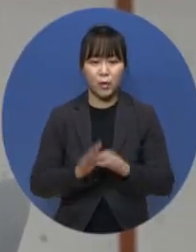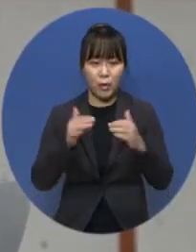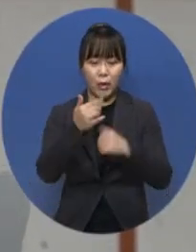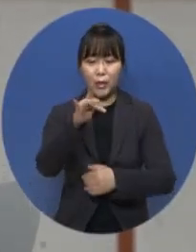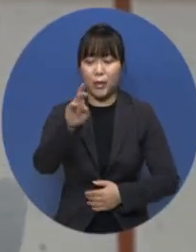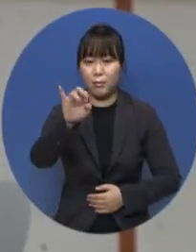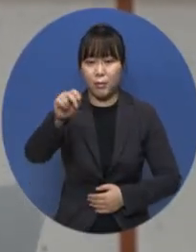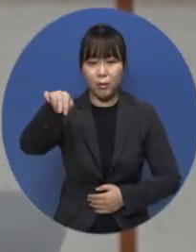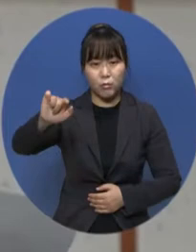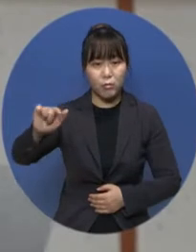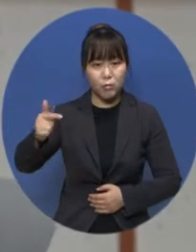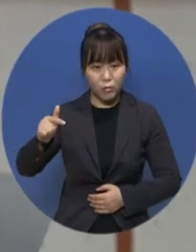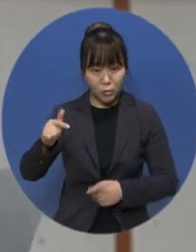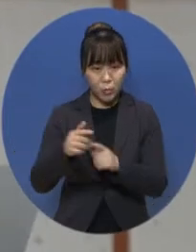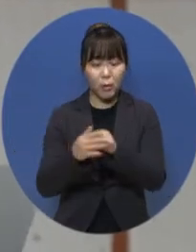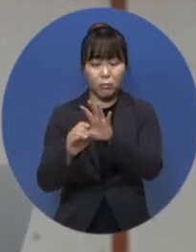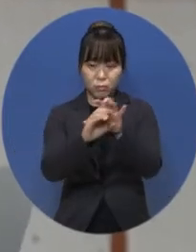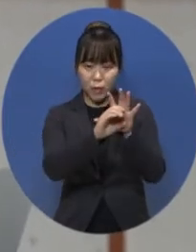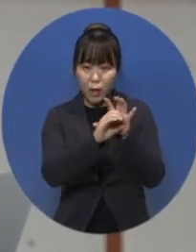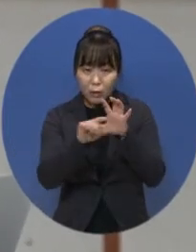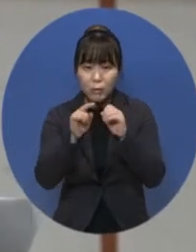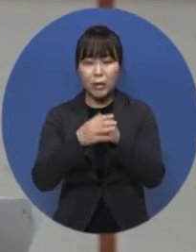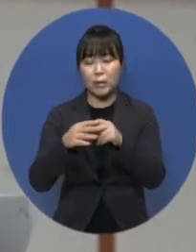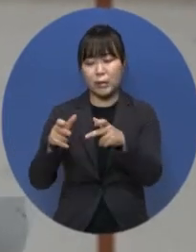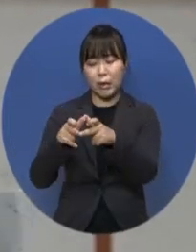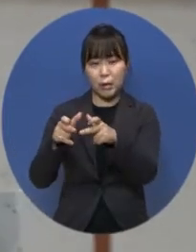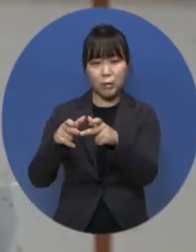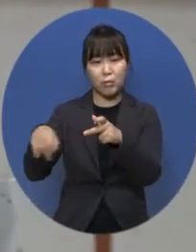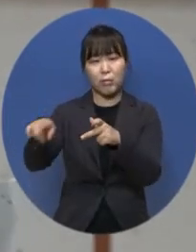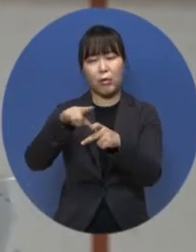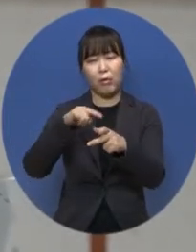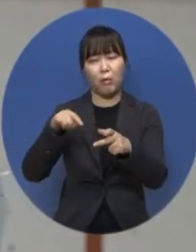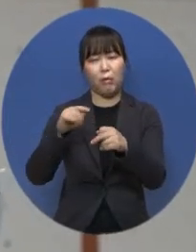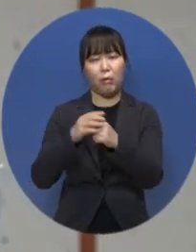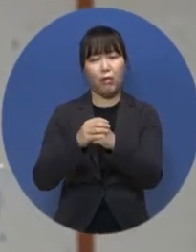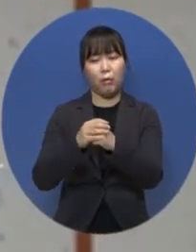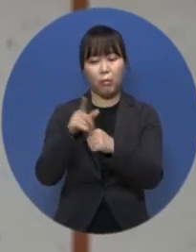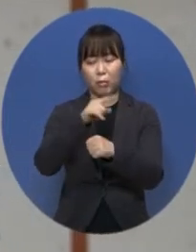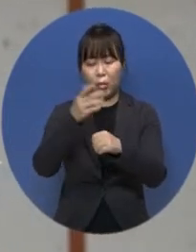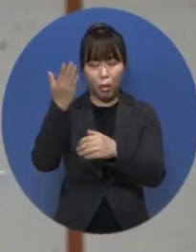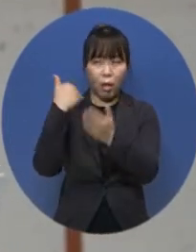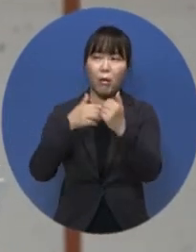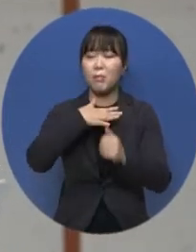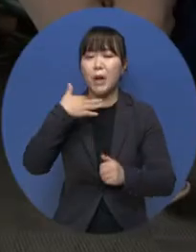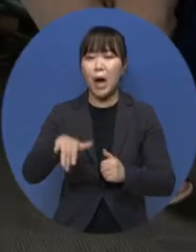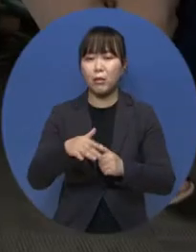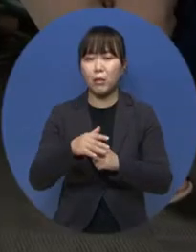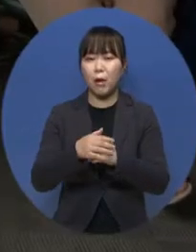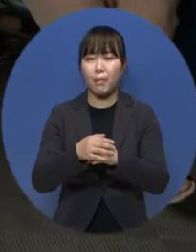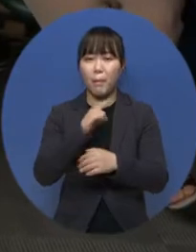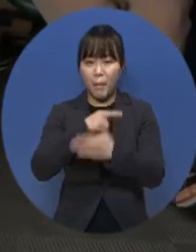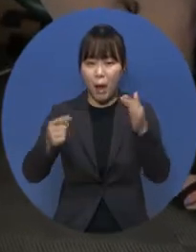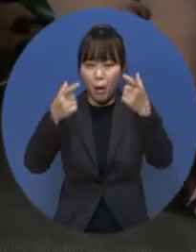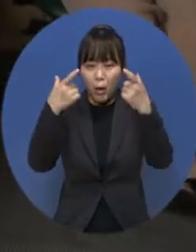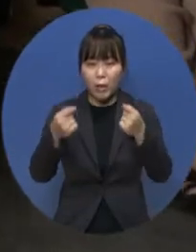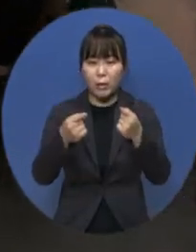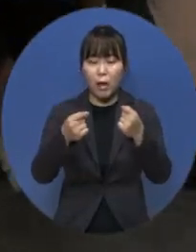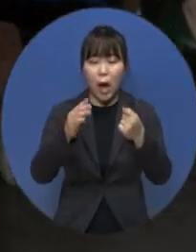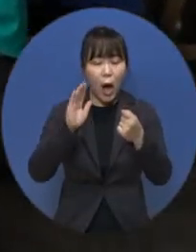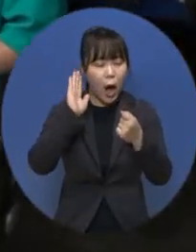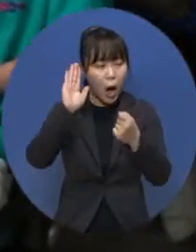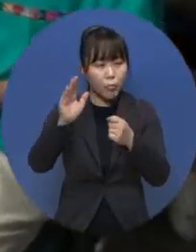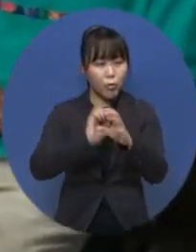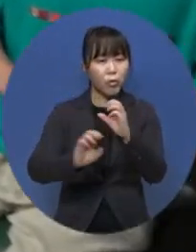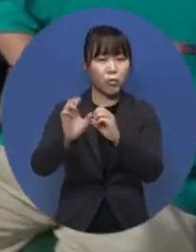의원은 코로나19 확산은 장애인들에게 유례없는 재난이라면서 앞으로 제2,